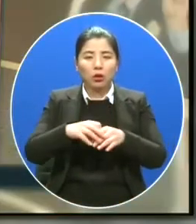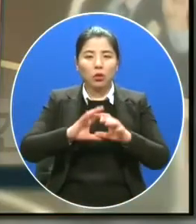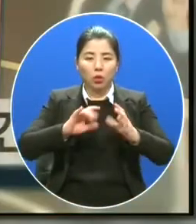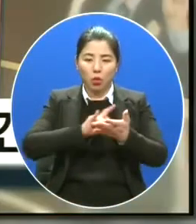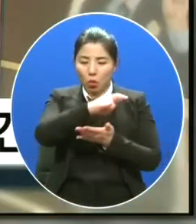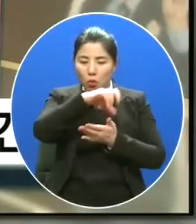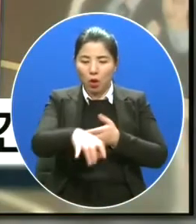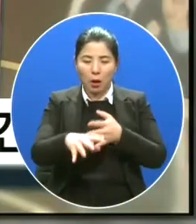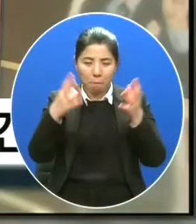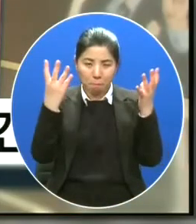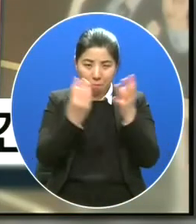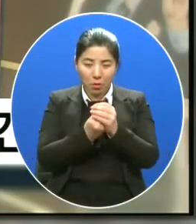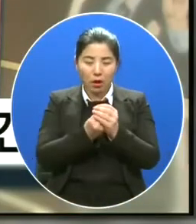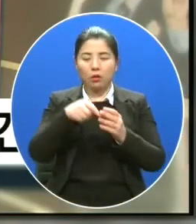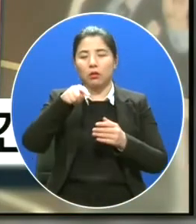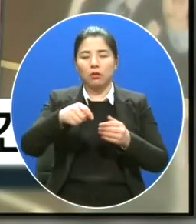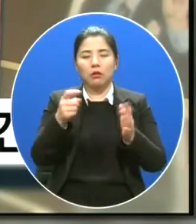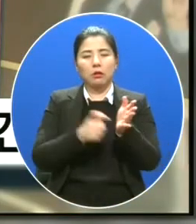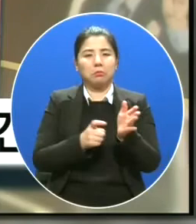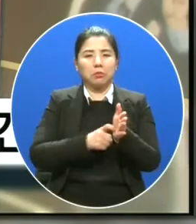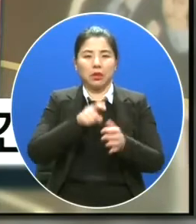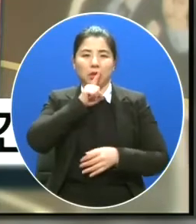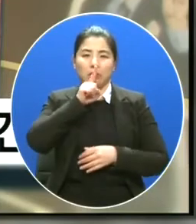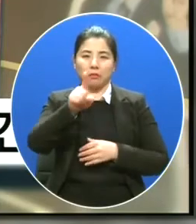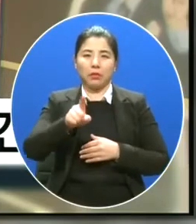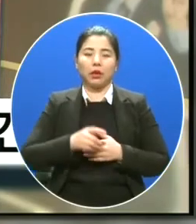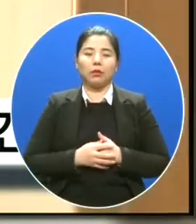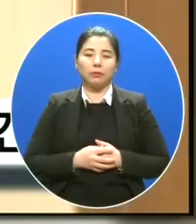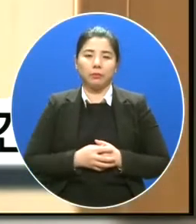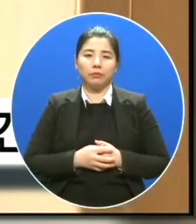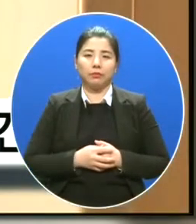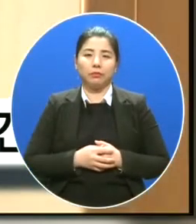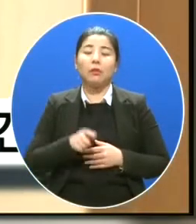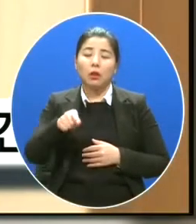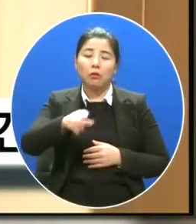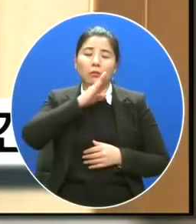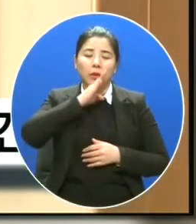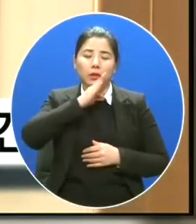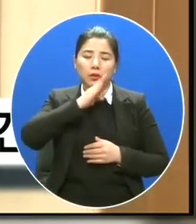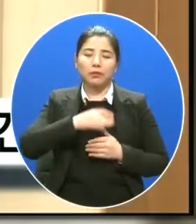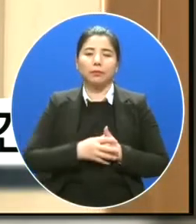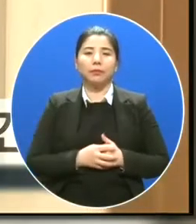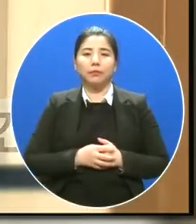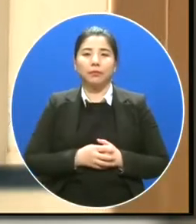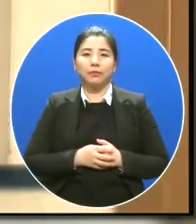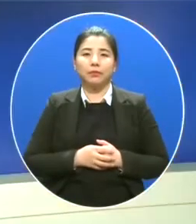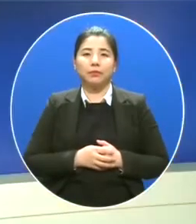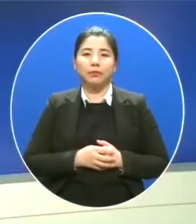핵심 인프라를 완벽히 갖추는 게 시급해 보인다는 뉴스의 지적은 옳습니다.